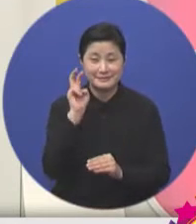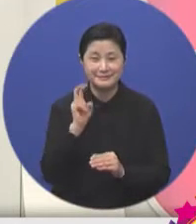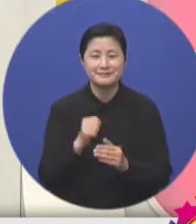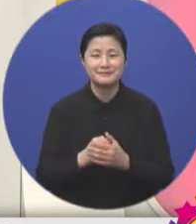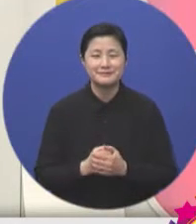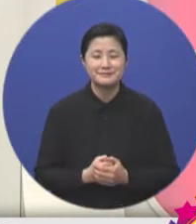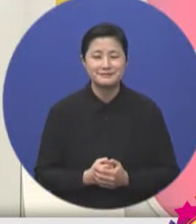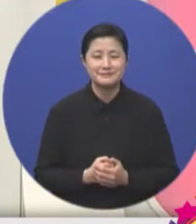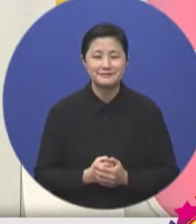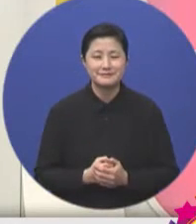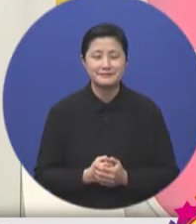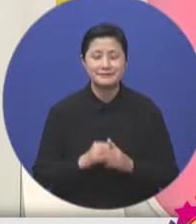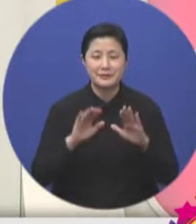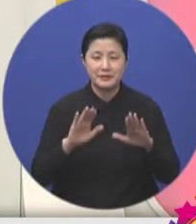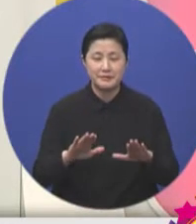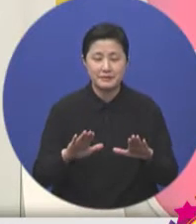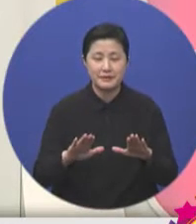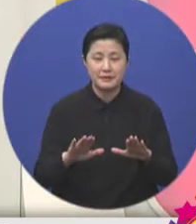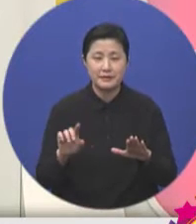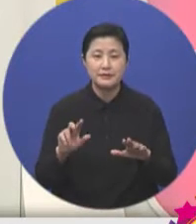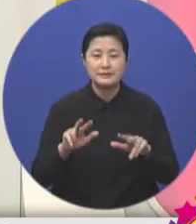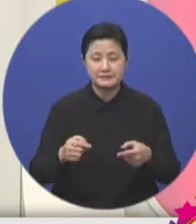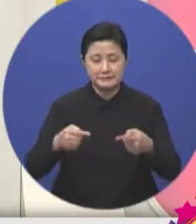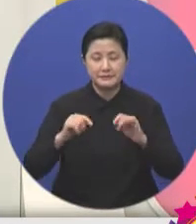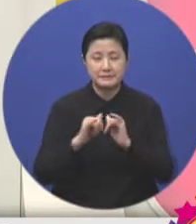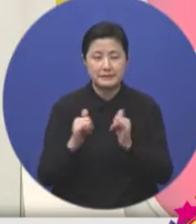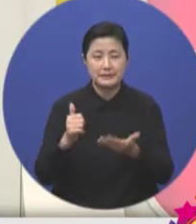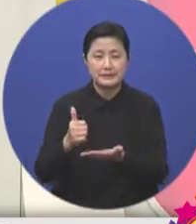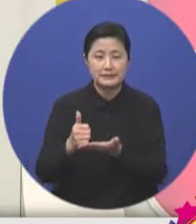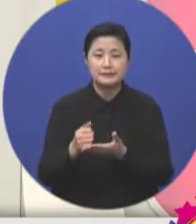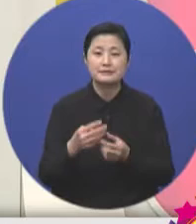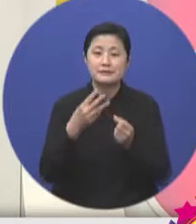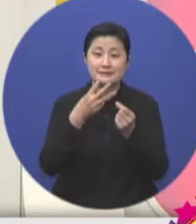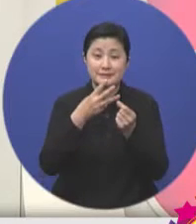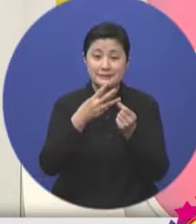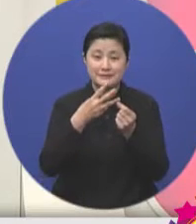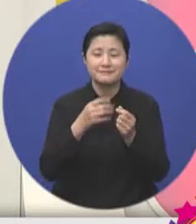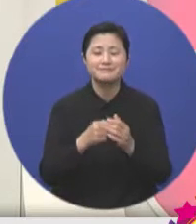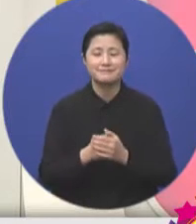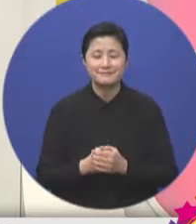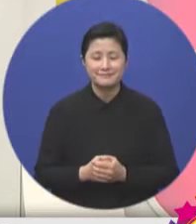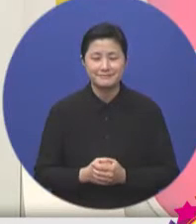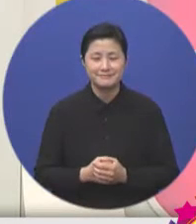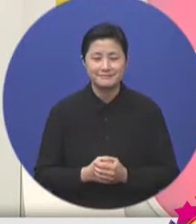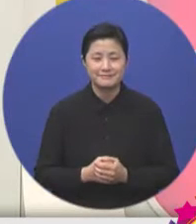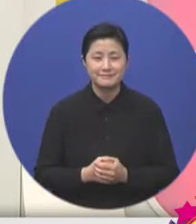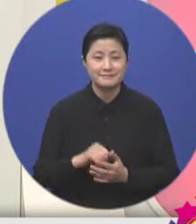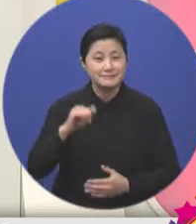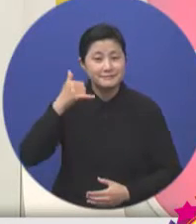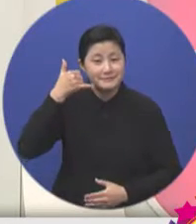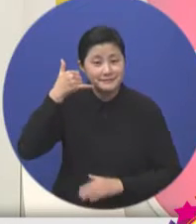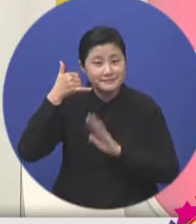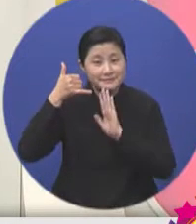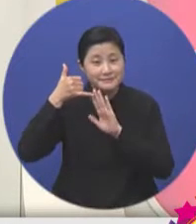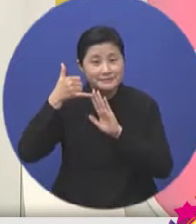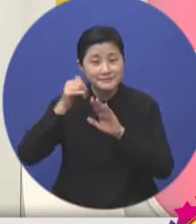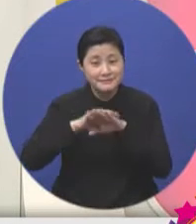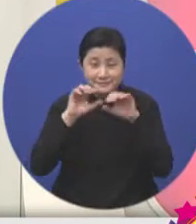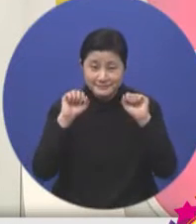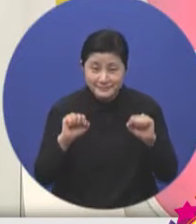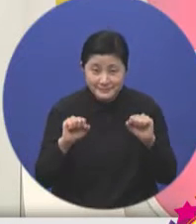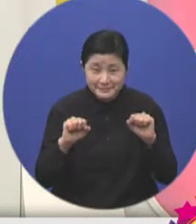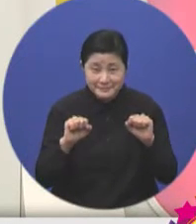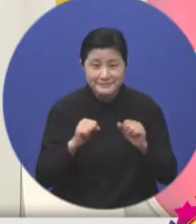가다듬고 계시겠죠. 그래서 이번에는 즉석 참가자입니다. 세 번째 네네. 참가자 만나보도록 하겠습니다. 여보세요. 안녕하세요.